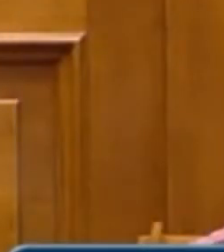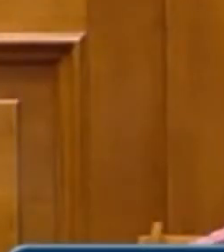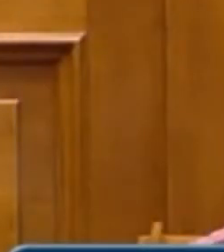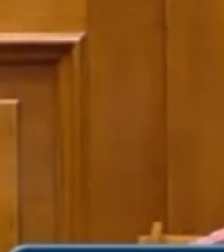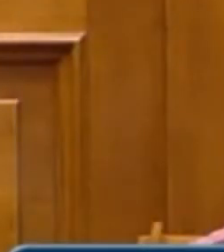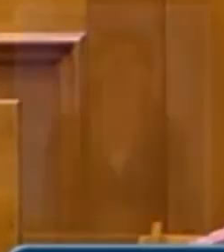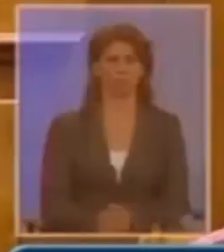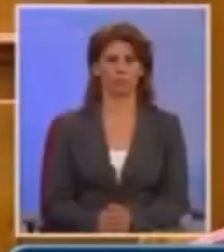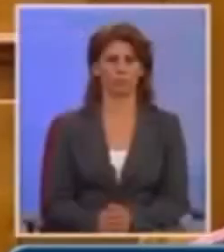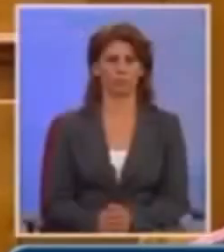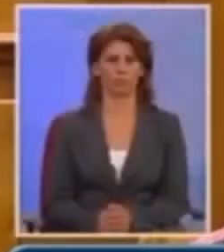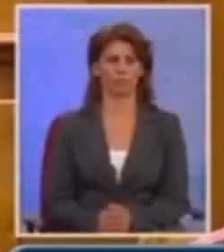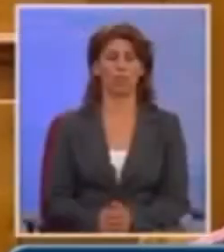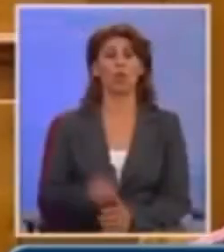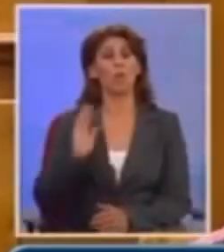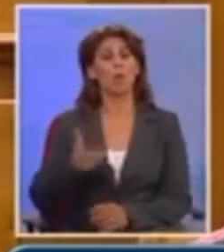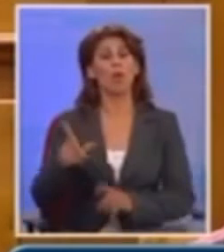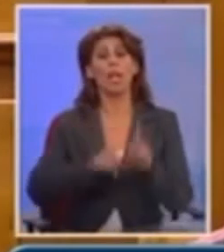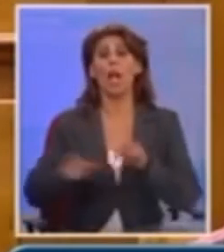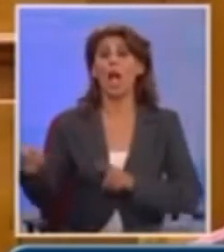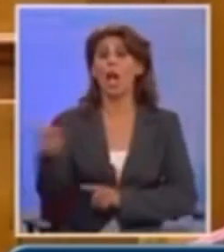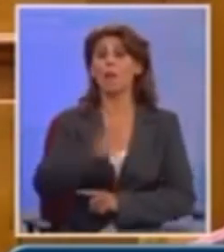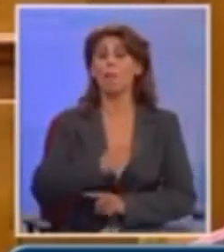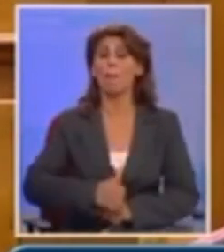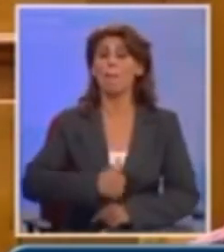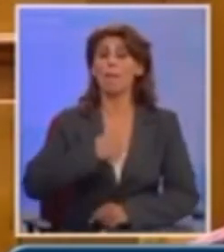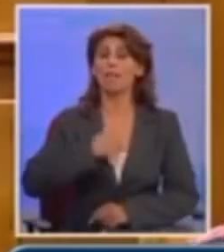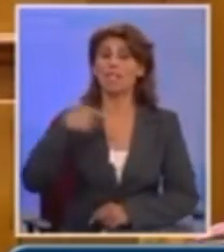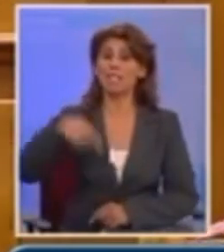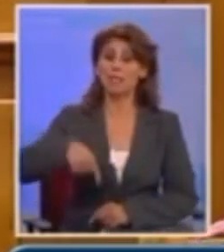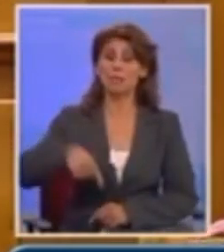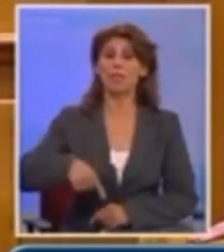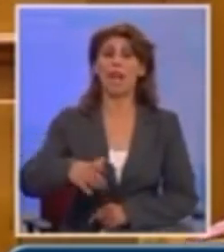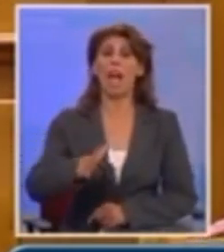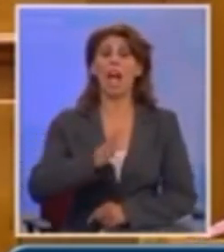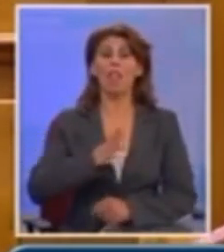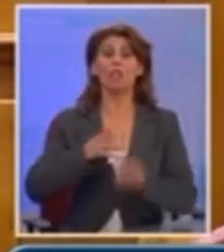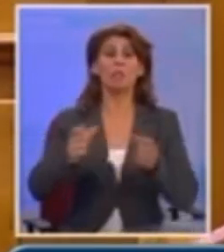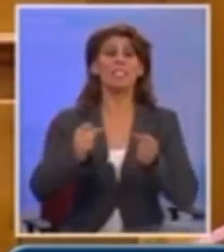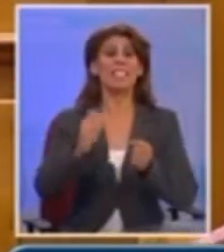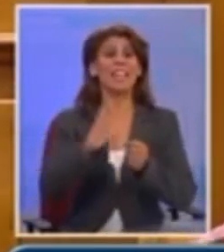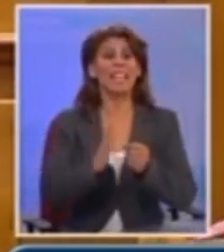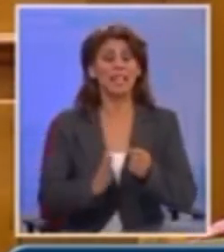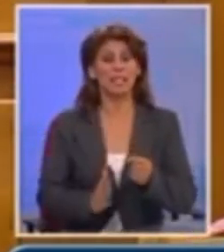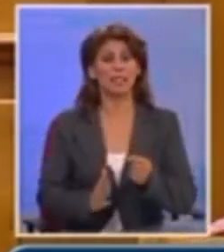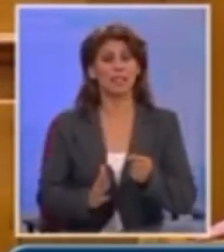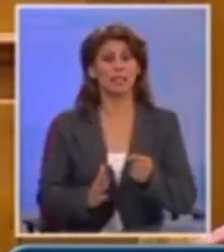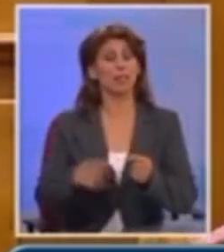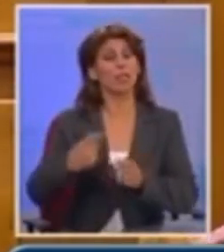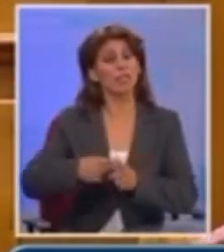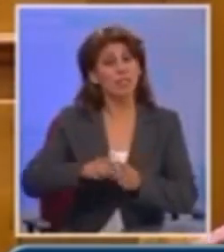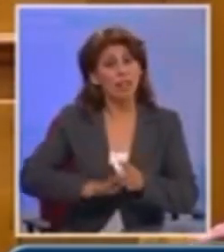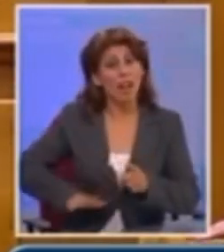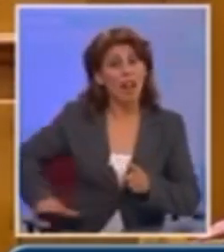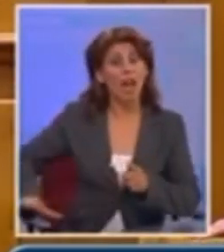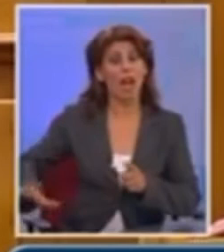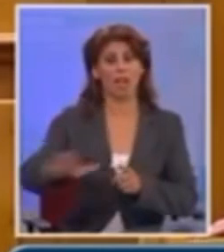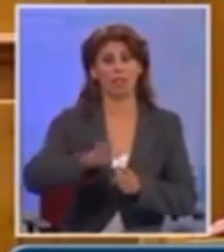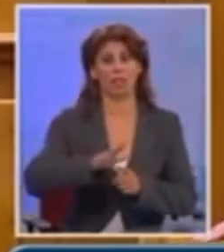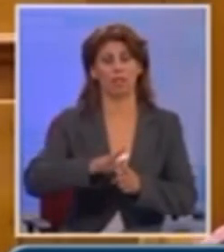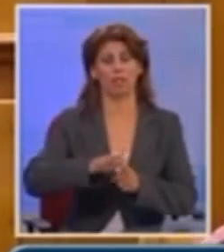κανείς περήφανος για τη σημερινή ανθρωπιστική κρίση στην Ελλάδα